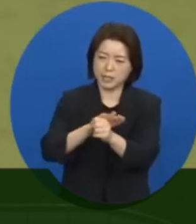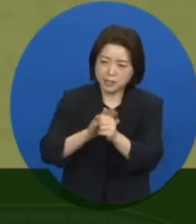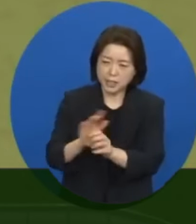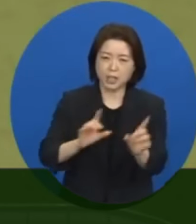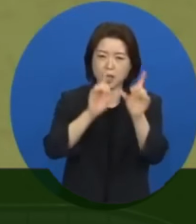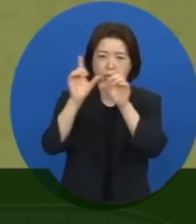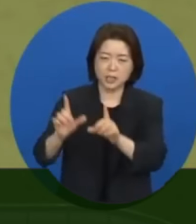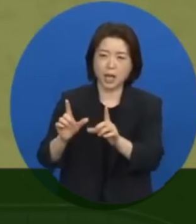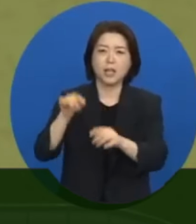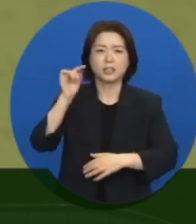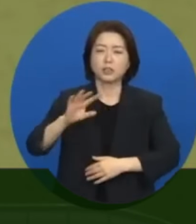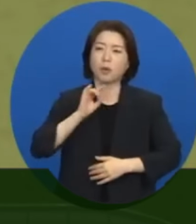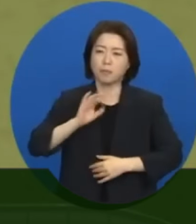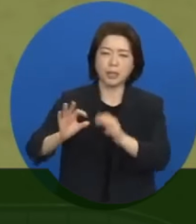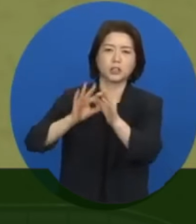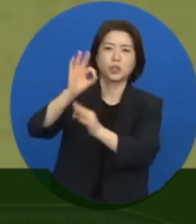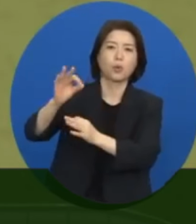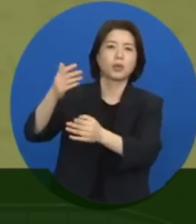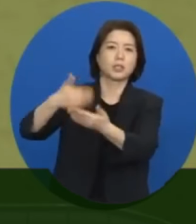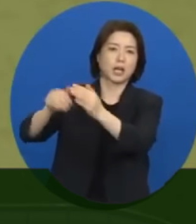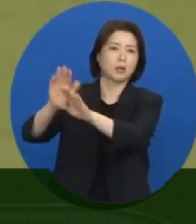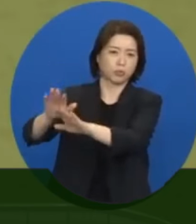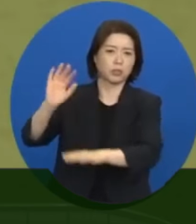사랑한 것만 영원히 남는